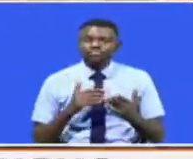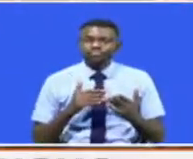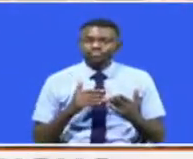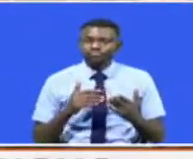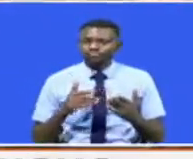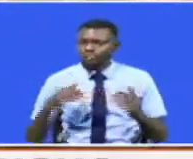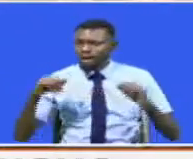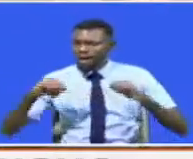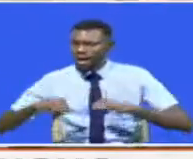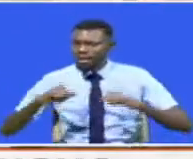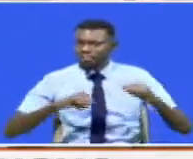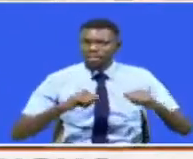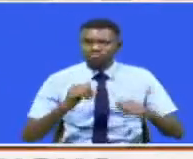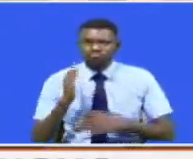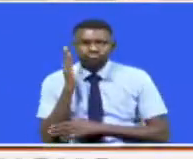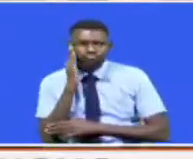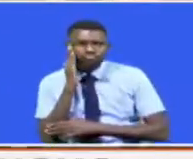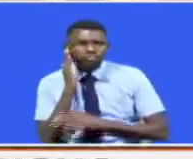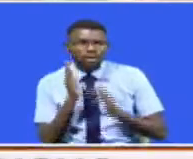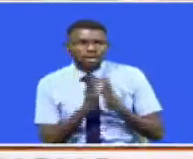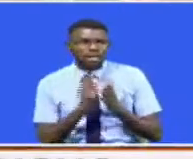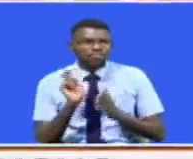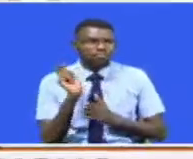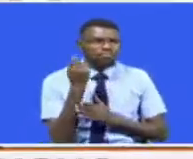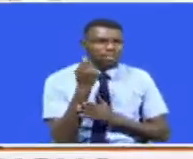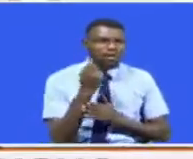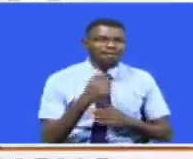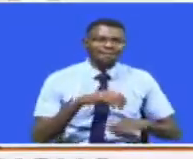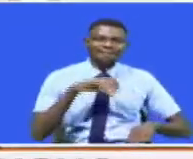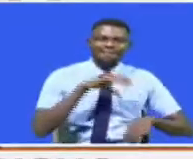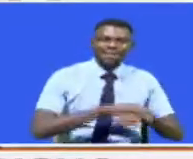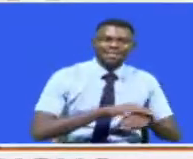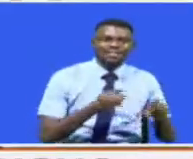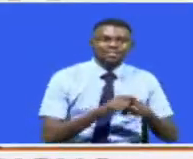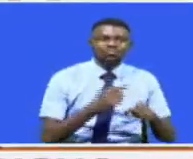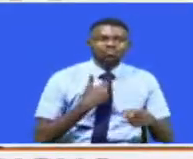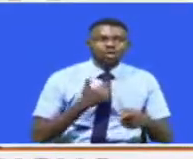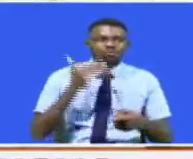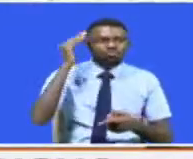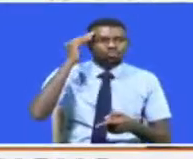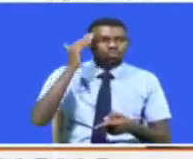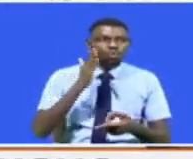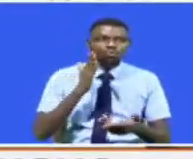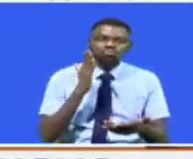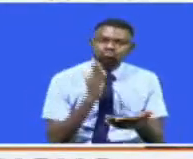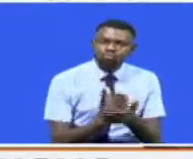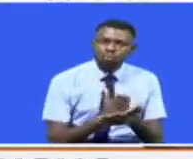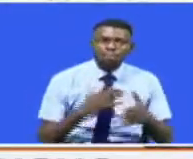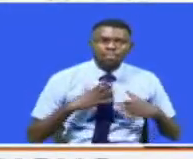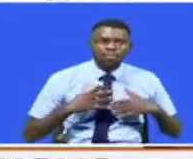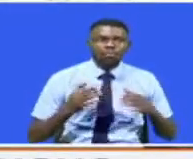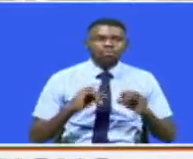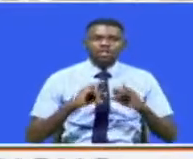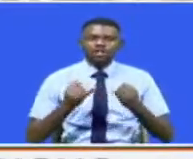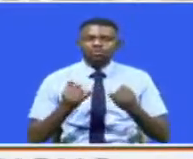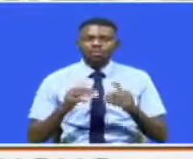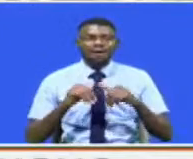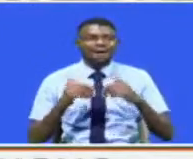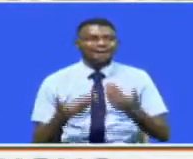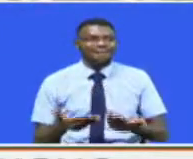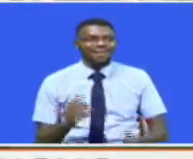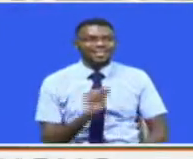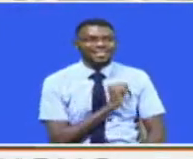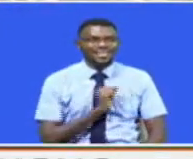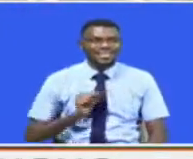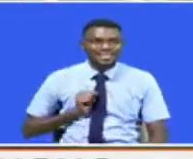Kenya umepatikana na ukweli wa makubaliano kuwasilishwa mbele ya wakazi wa Fafa Jericho. Bunge la Senate linaweza